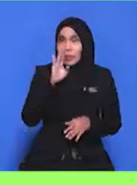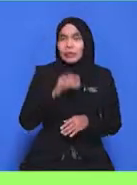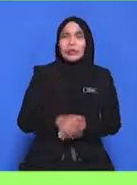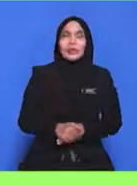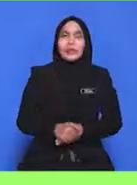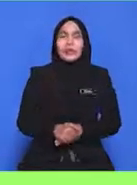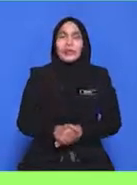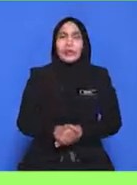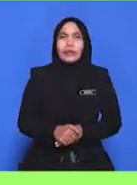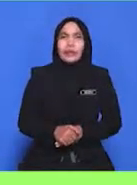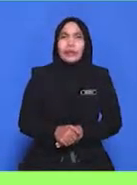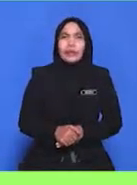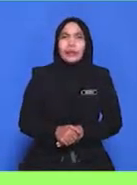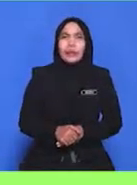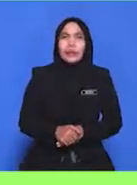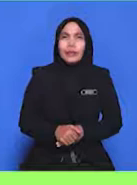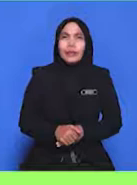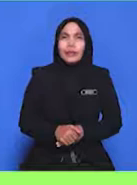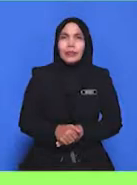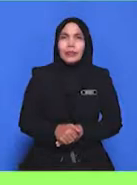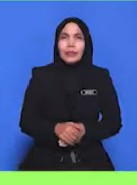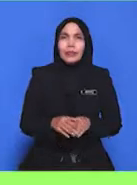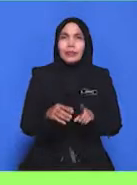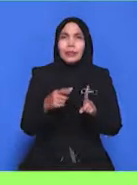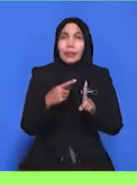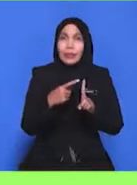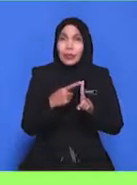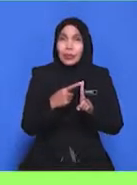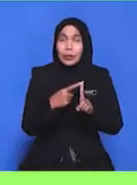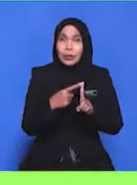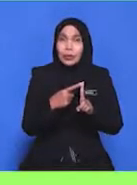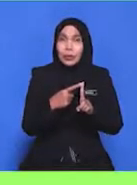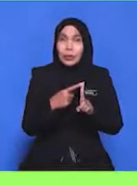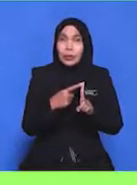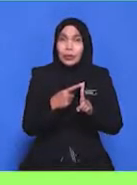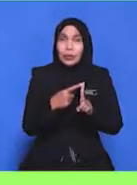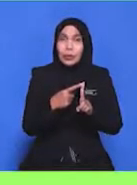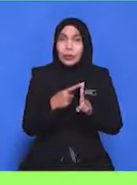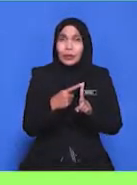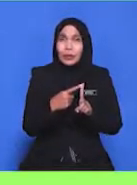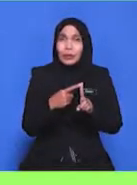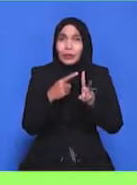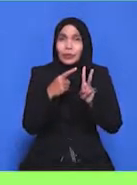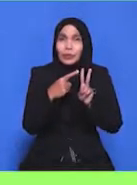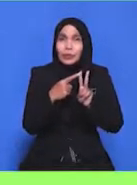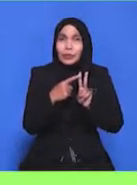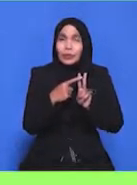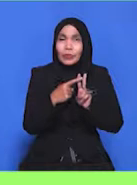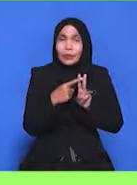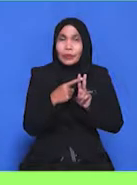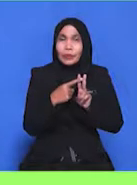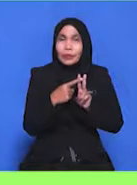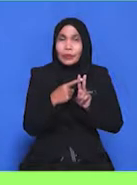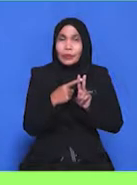terkenal. Mereka terdiri daripada pertama, Muawiyah bin Abi Sufyan. Kedua, Abdul Malik